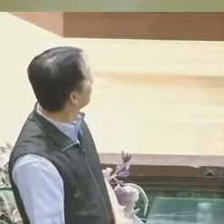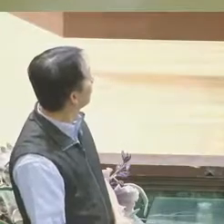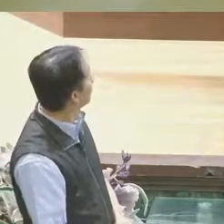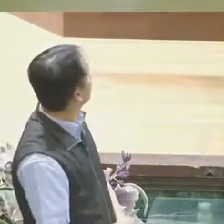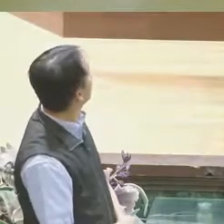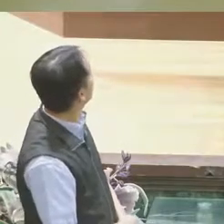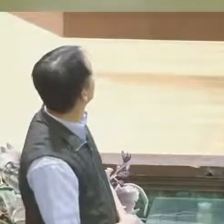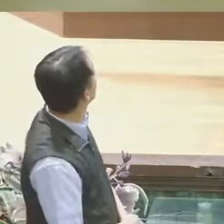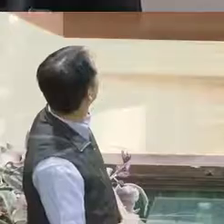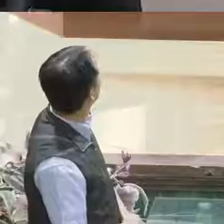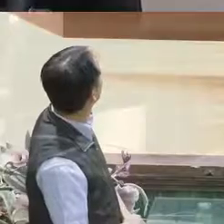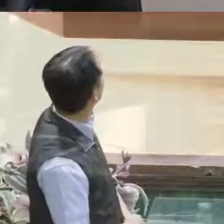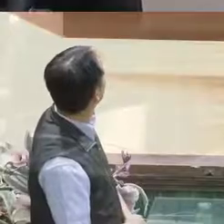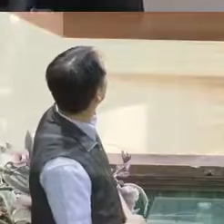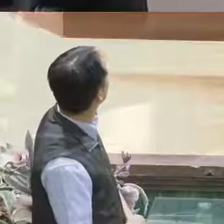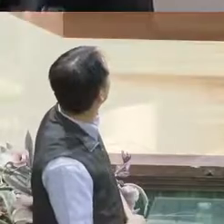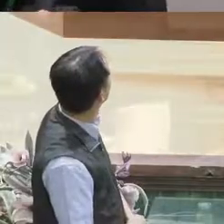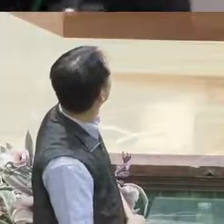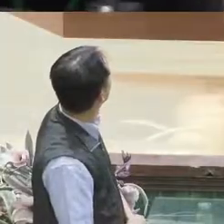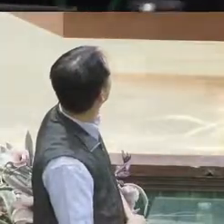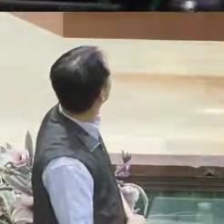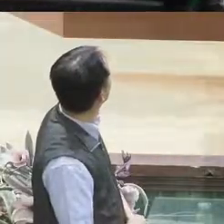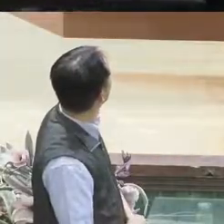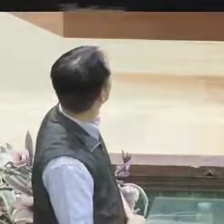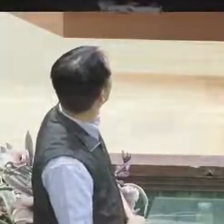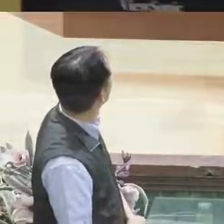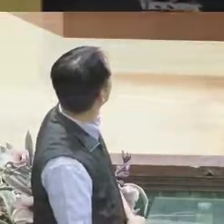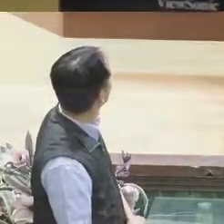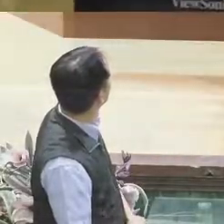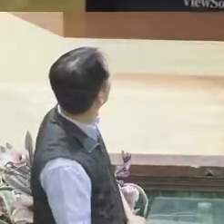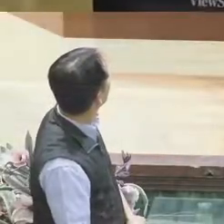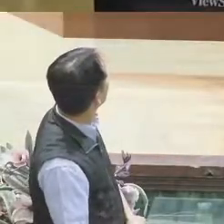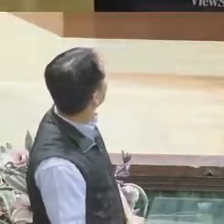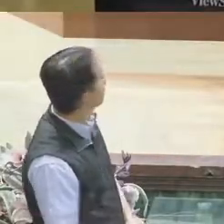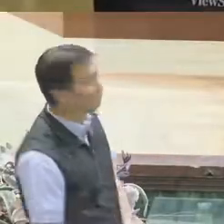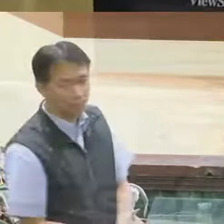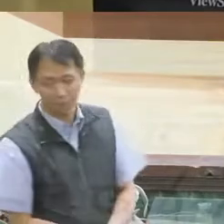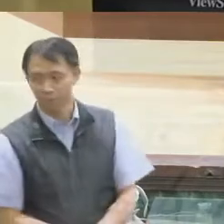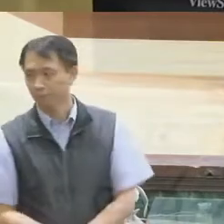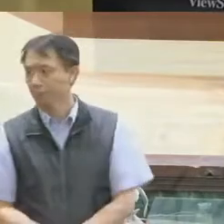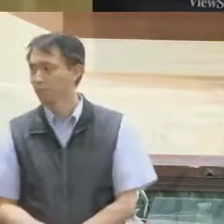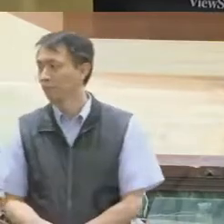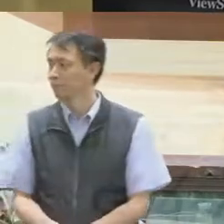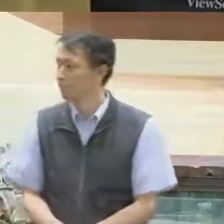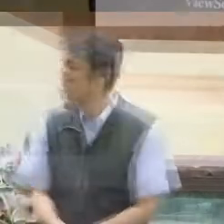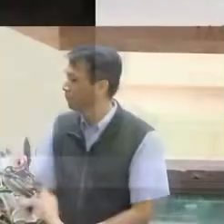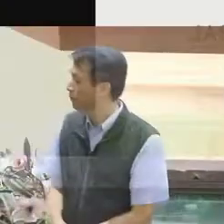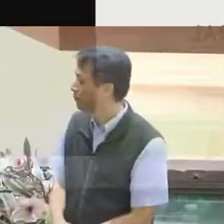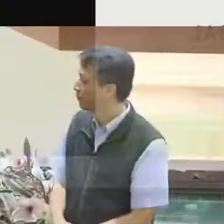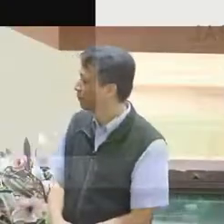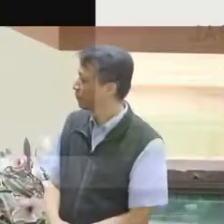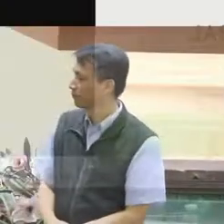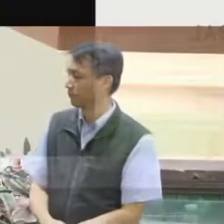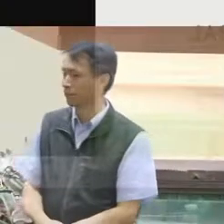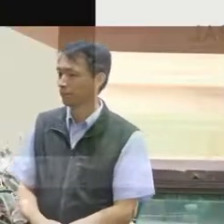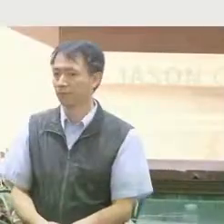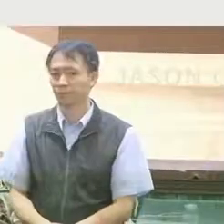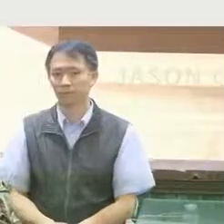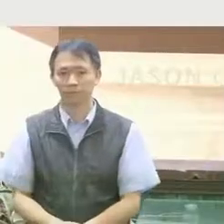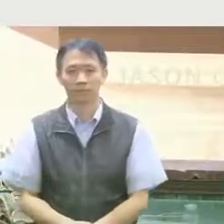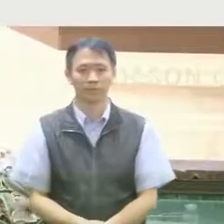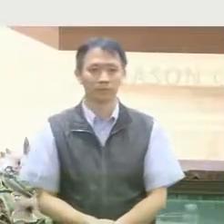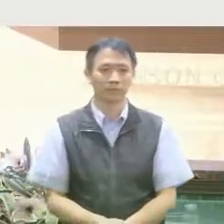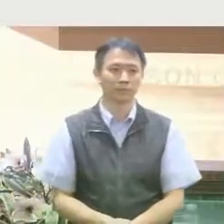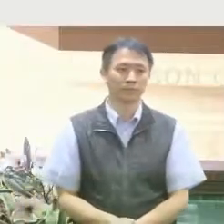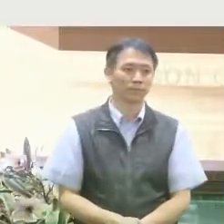三部分，首先我会在技术角度讨论投票程序的设计及防御，之后在政治角度讨论投